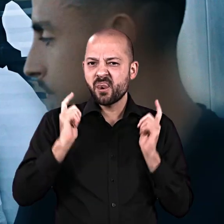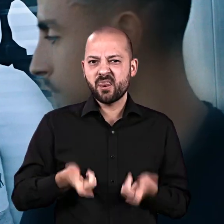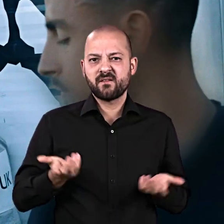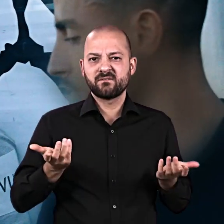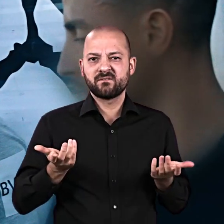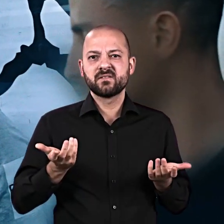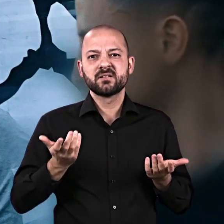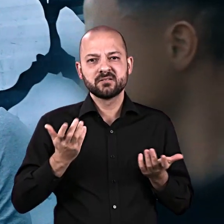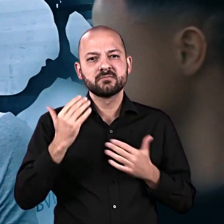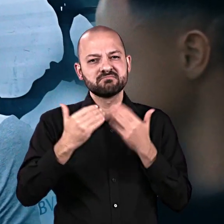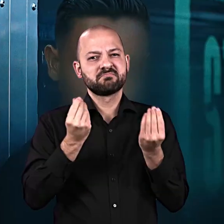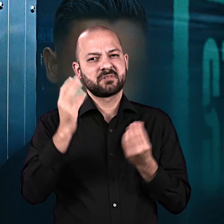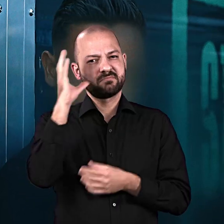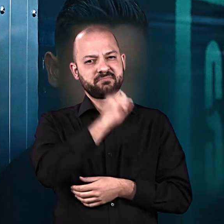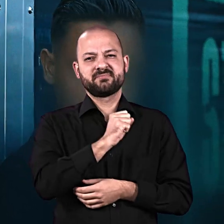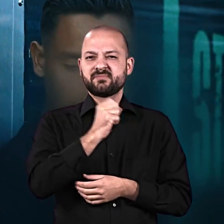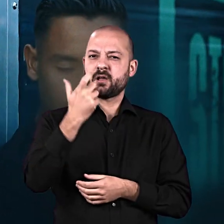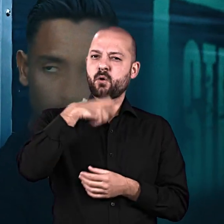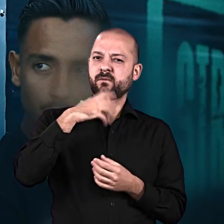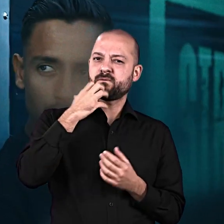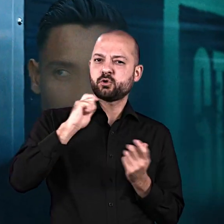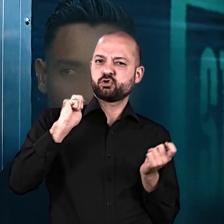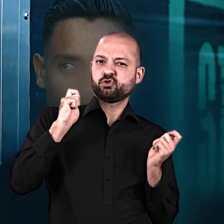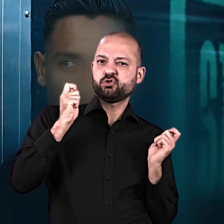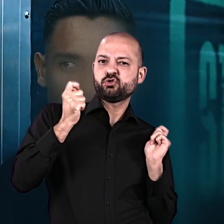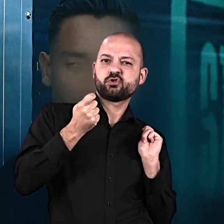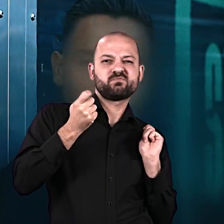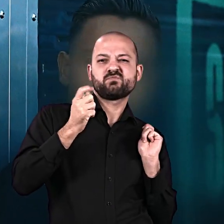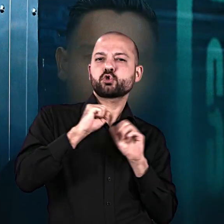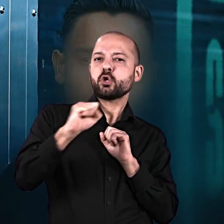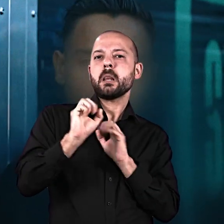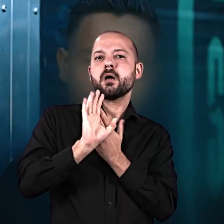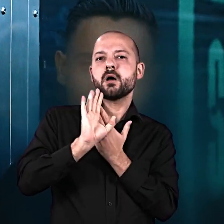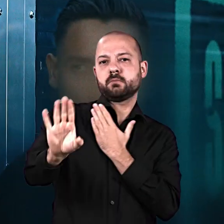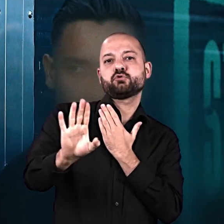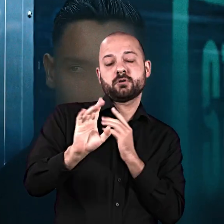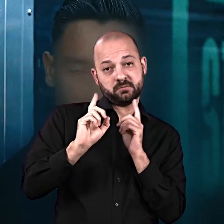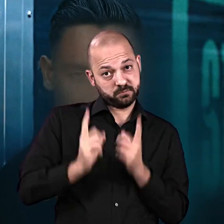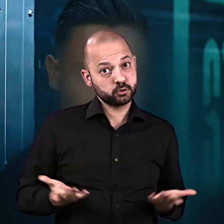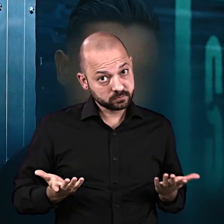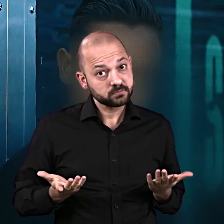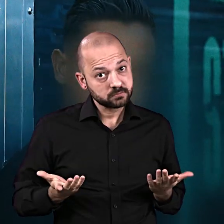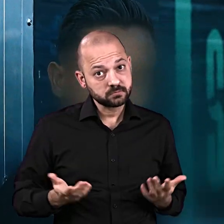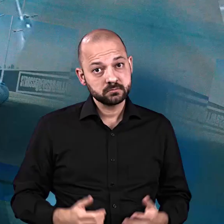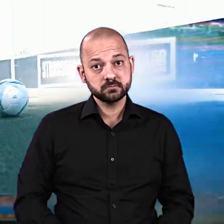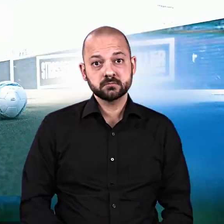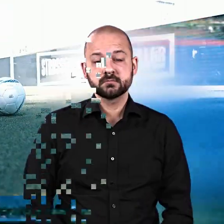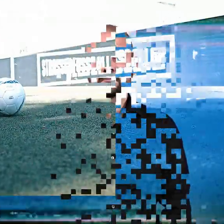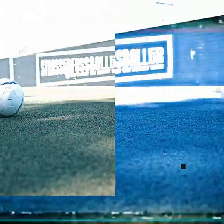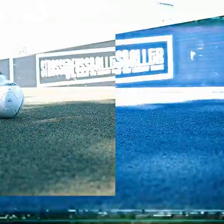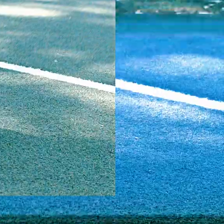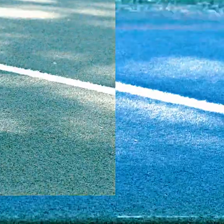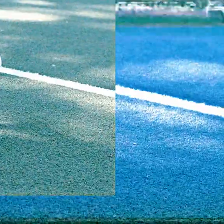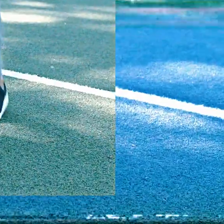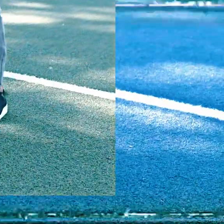hast. Wenn man an den Punkt kommt und merkt, dass er dich versucht zu verstellen, dann muss man halt schnell Abstand nehmen. Ne?